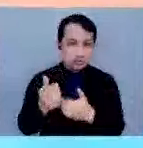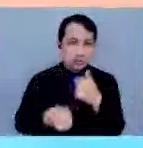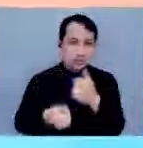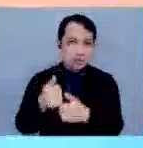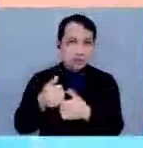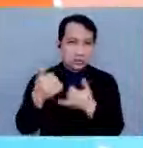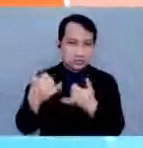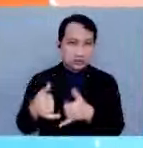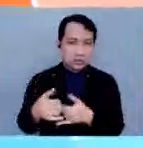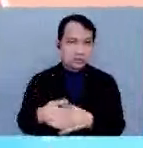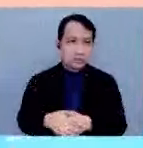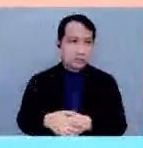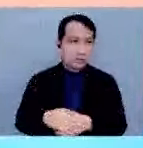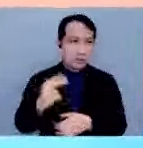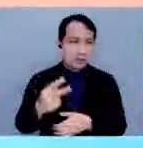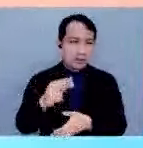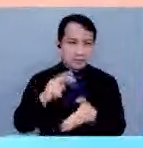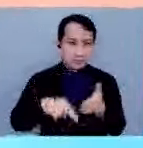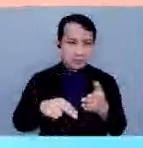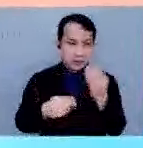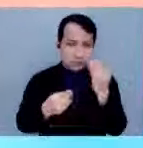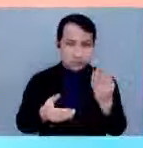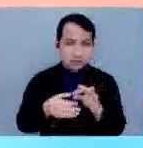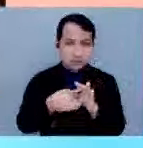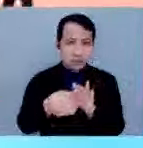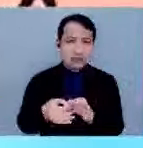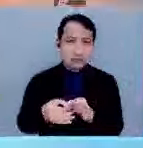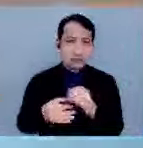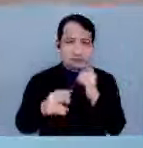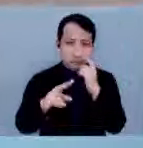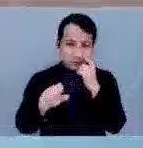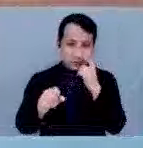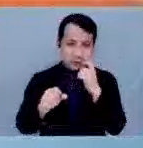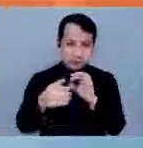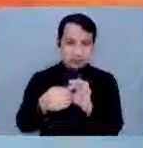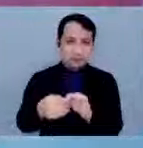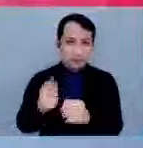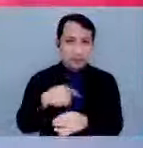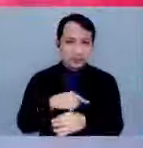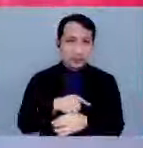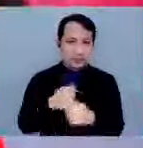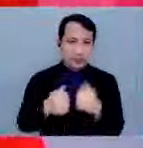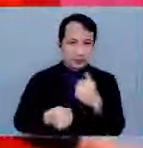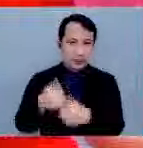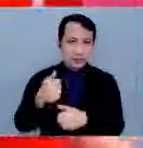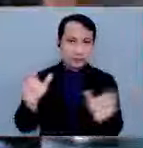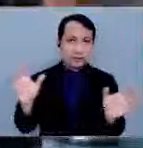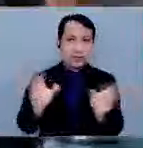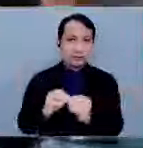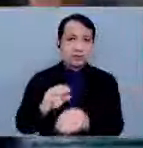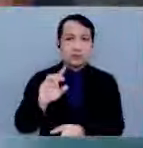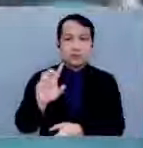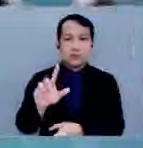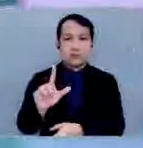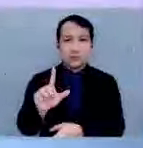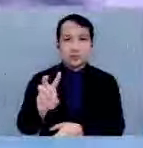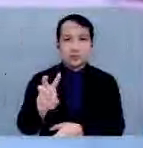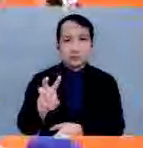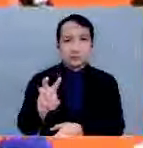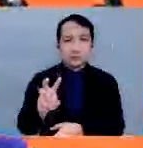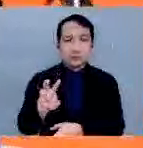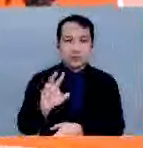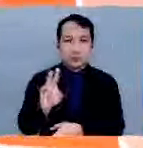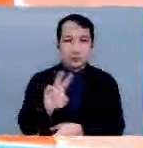Sa second leading scorer ng conference, si Van Sickle na ang humahawa ng total of 63 spikes at 72